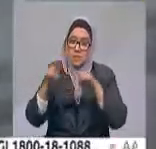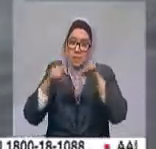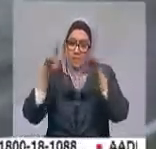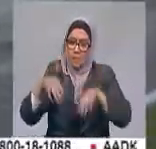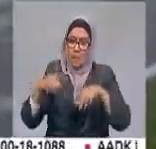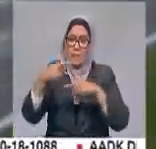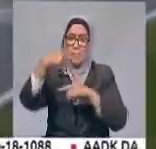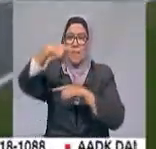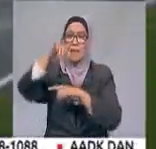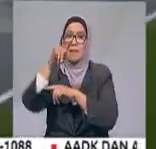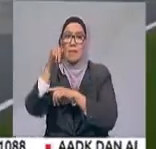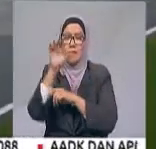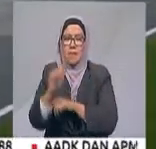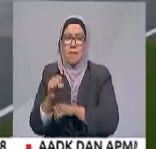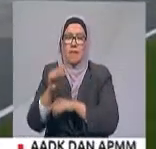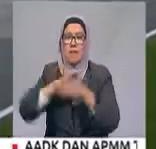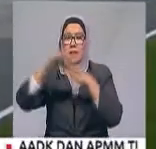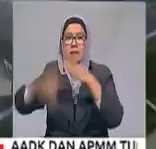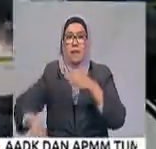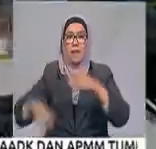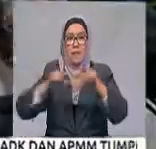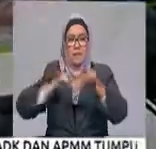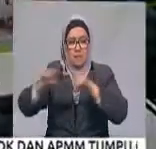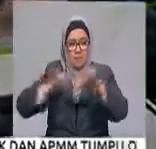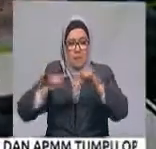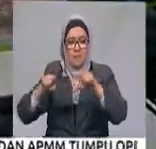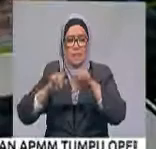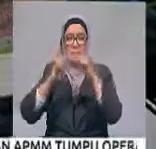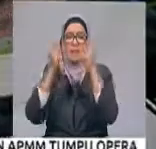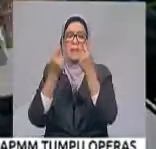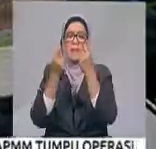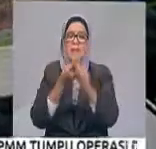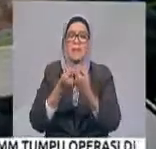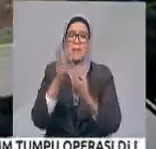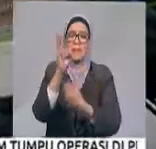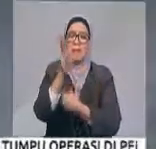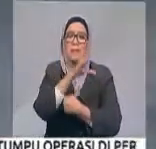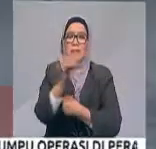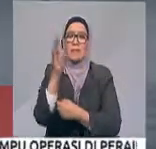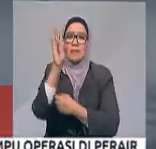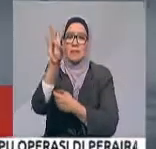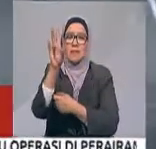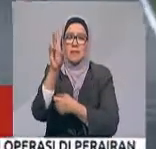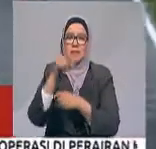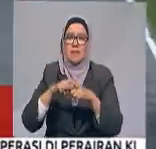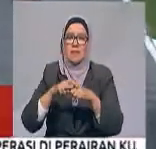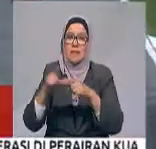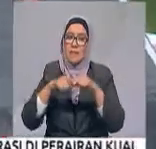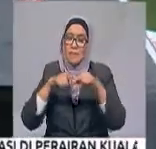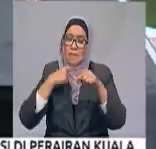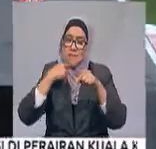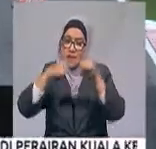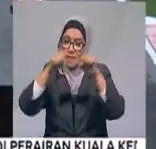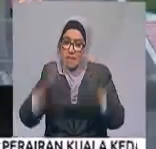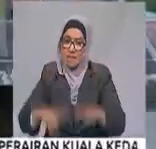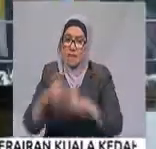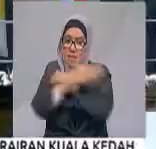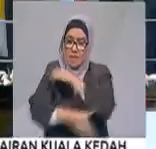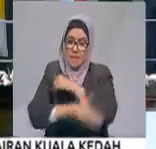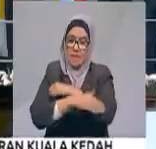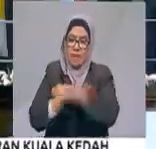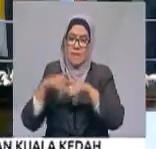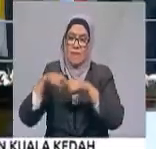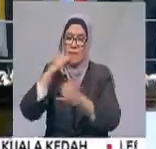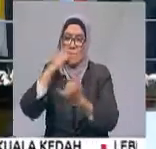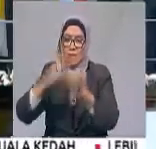bermula di petak 1 dan 3 menamatkan perlumbaan di tempat ke-6 dan ke-7. Sementara pelumba negara Hafiz Syahrin yang belum membuat kali terakhir di halaman sendiri